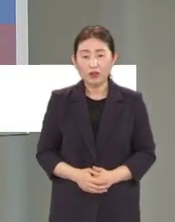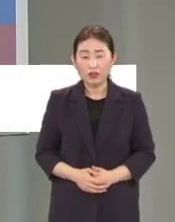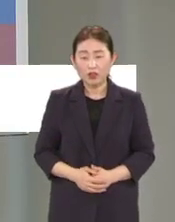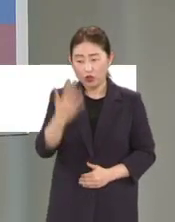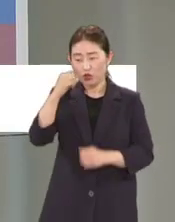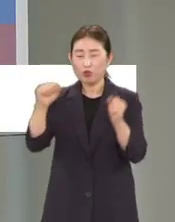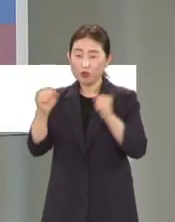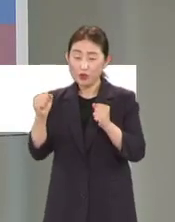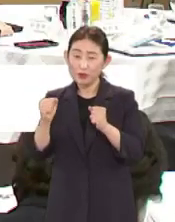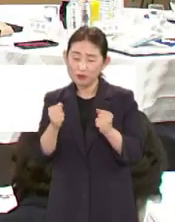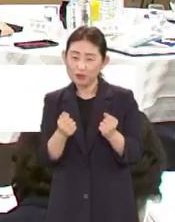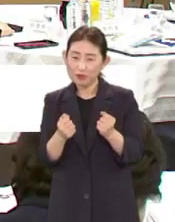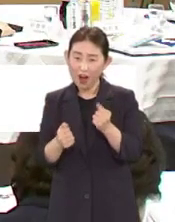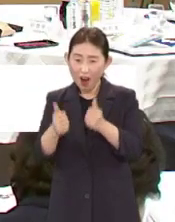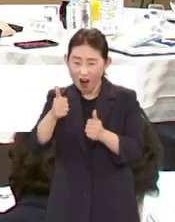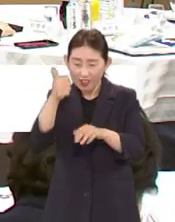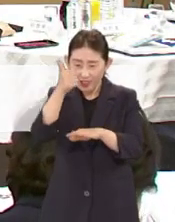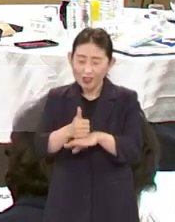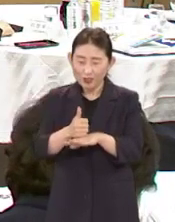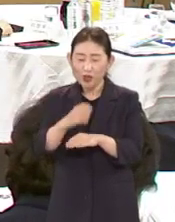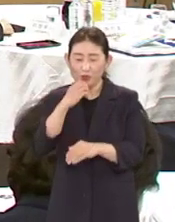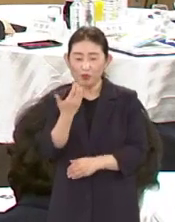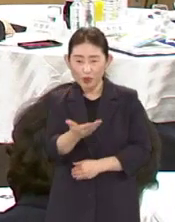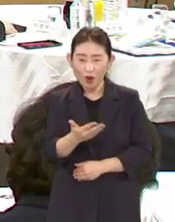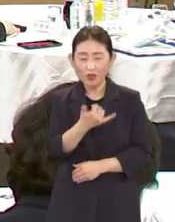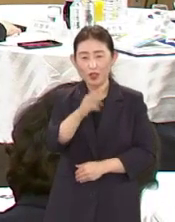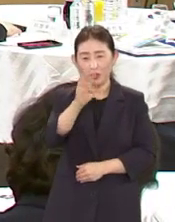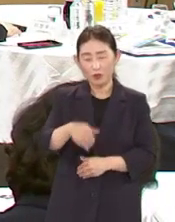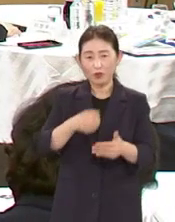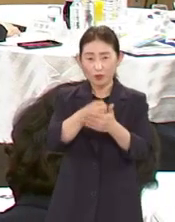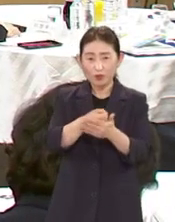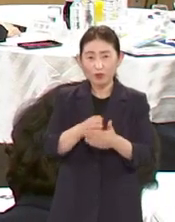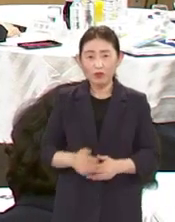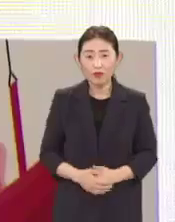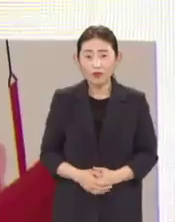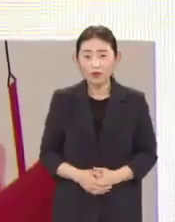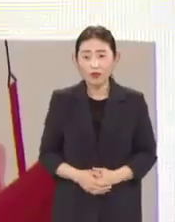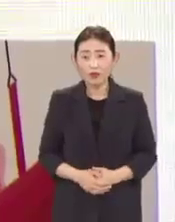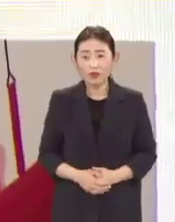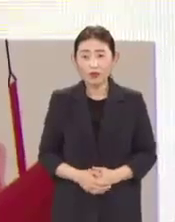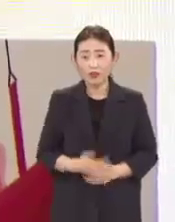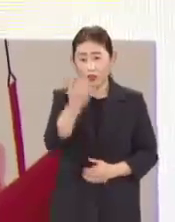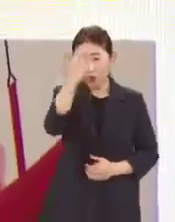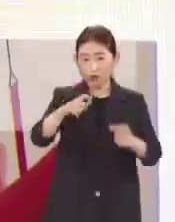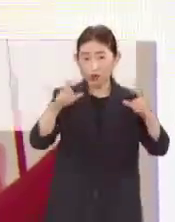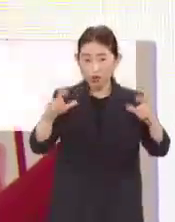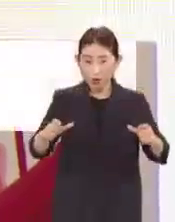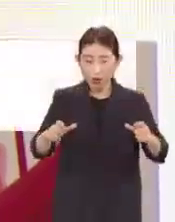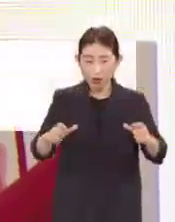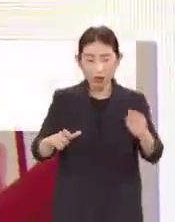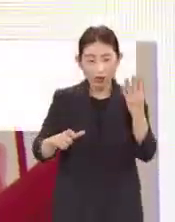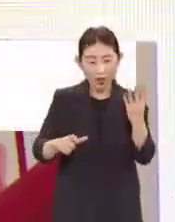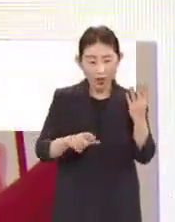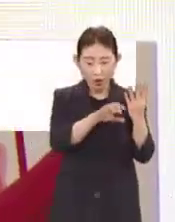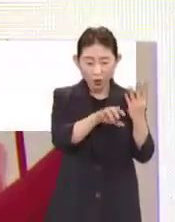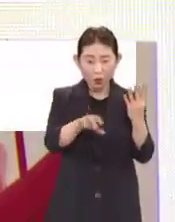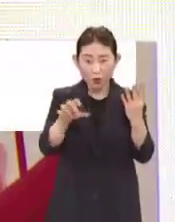충청북도와 경합했는데 극적으로 양보하면서 세종으로 결정됐습니다 우리 충청권 사계 시도는 오래전부터